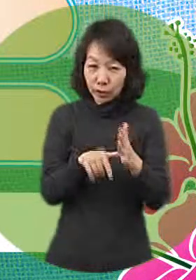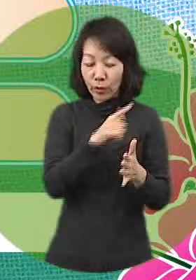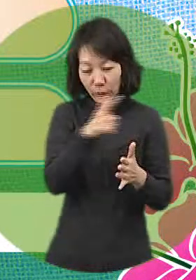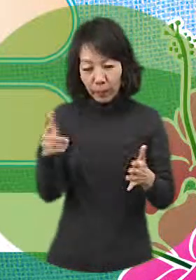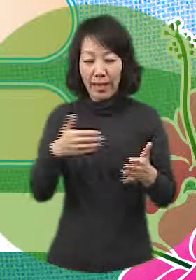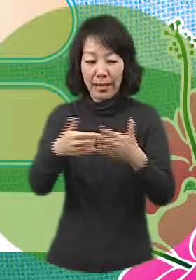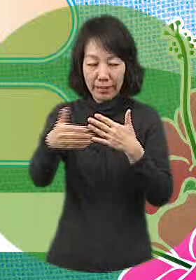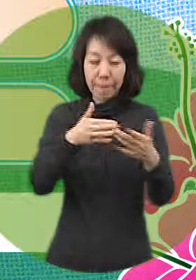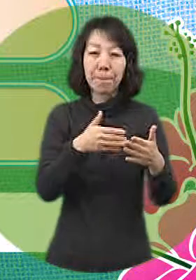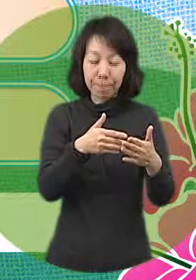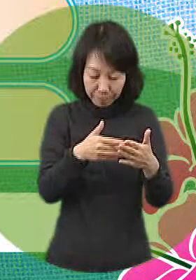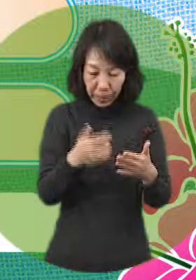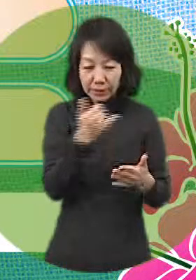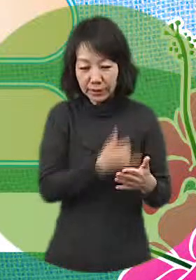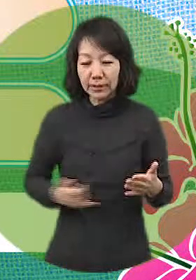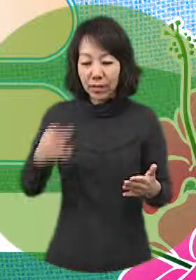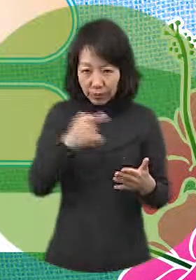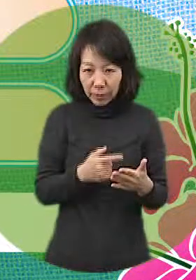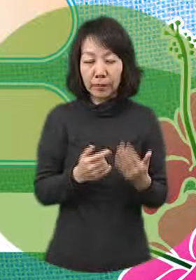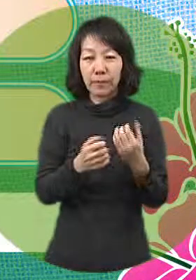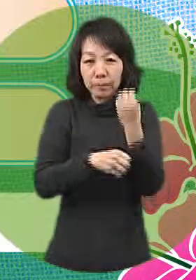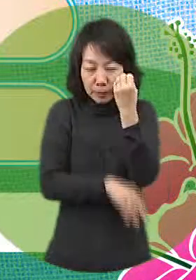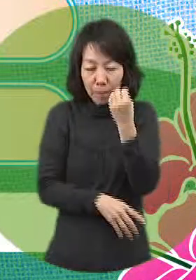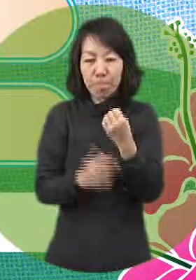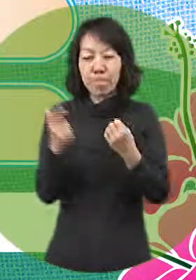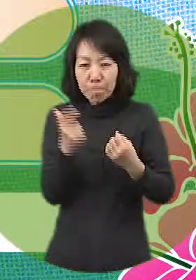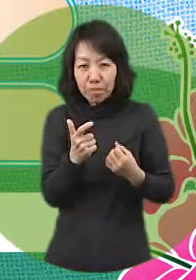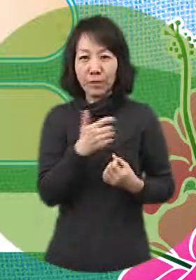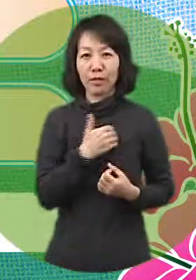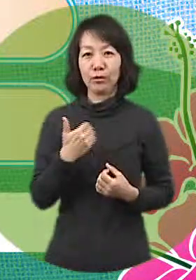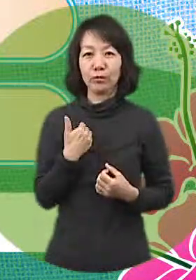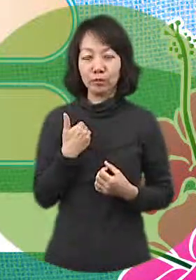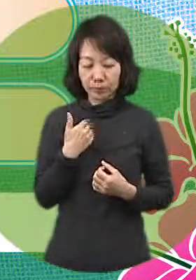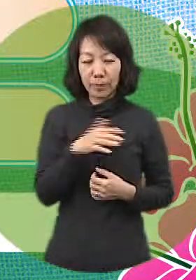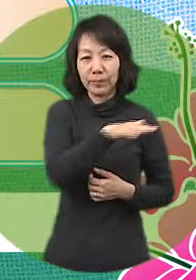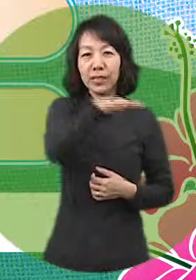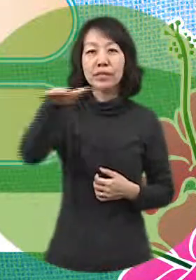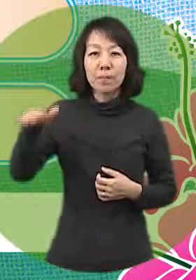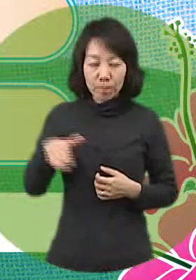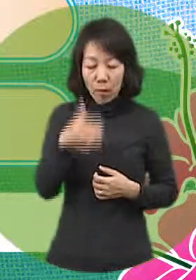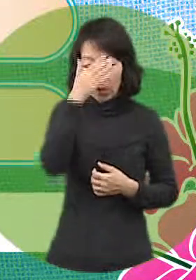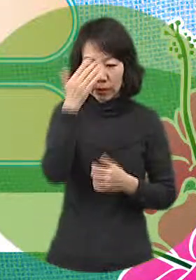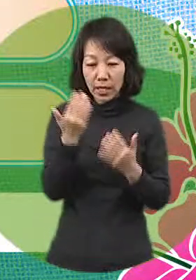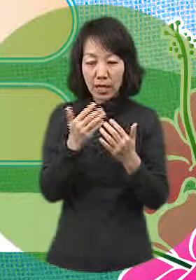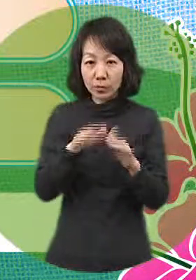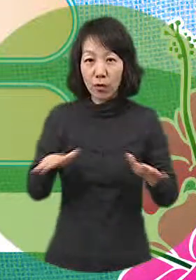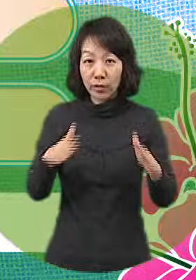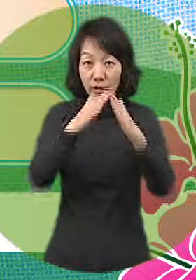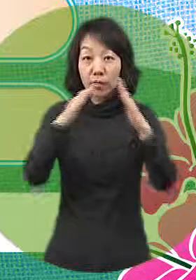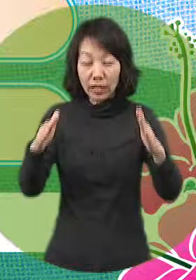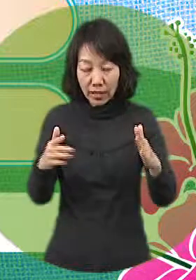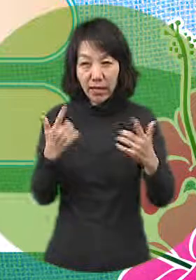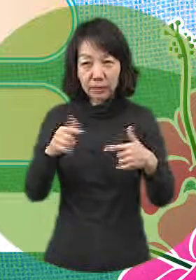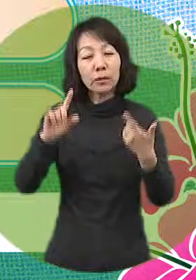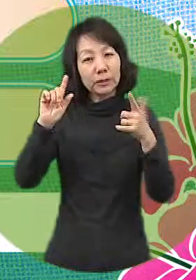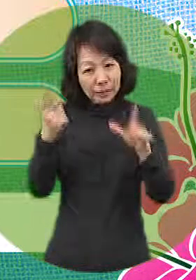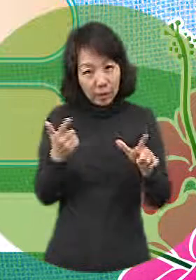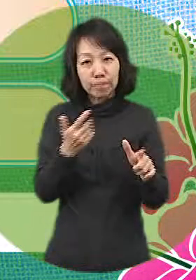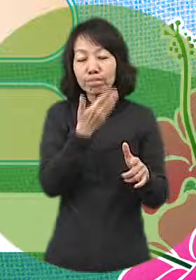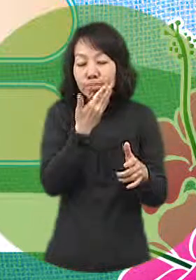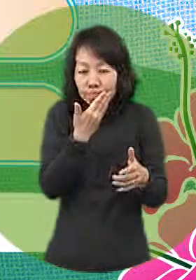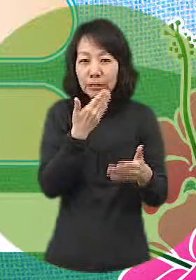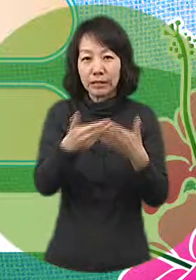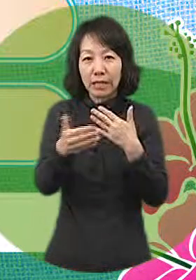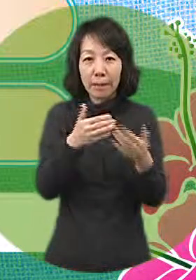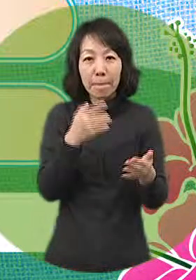は人生の大切な基盤になります。皆さんも青少年の家で日頃は味わえない貴重な体験